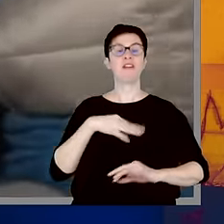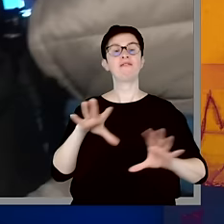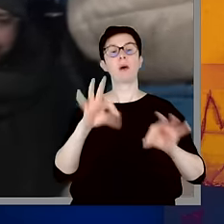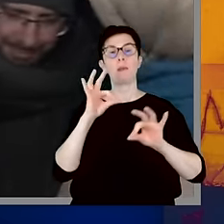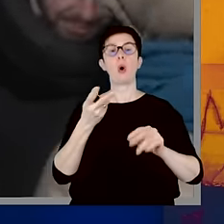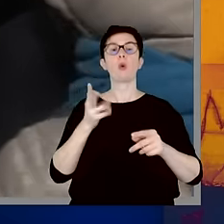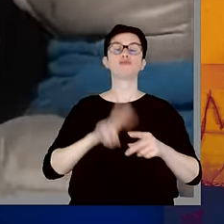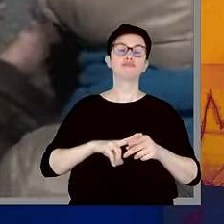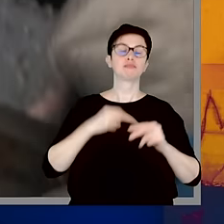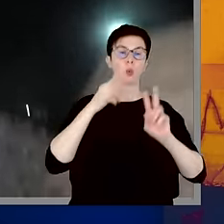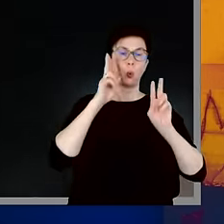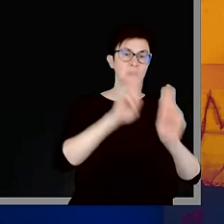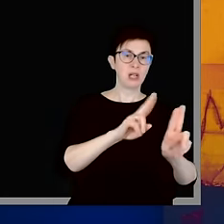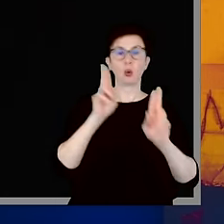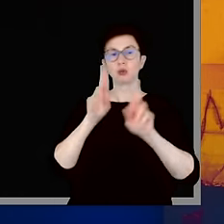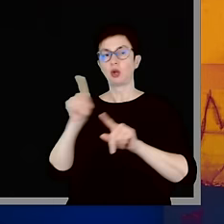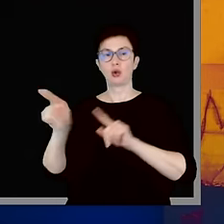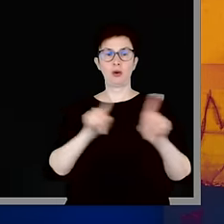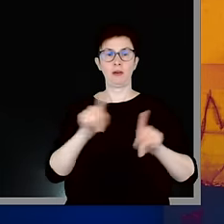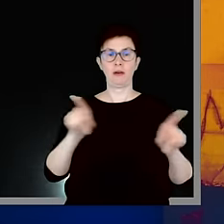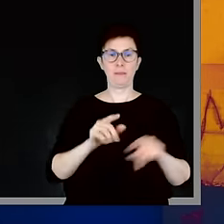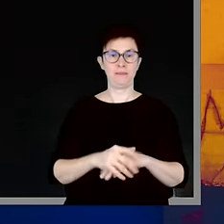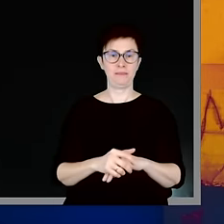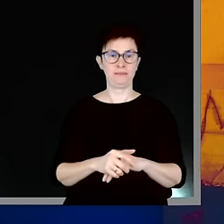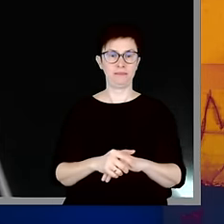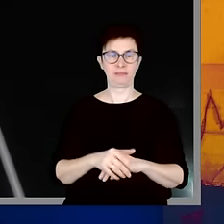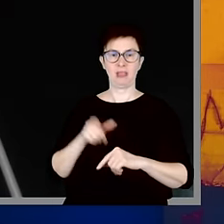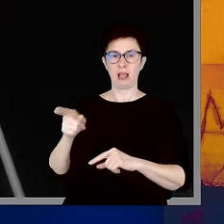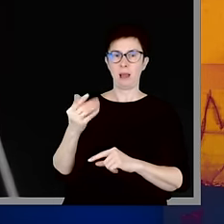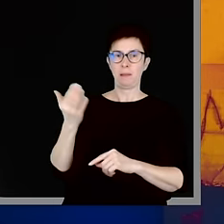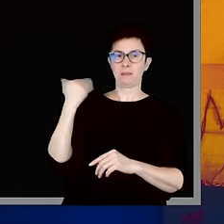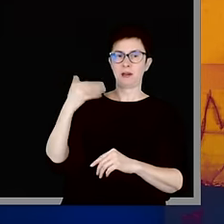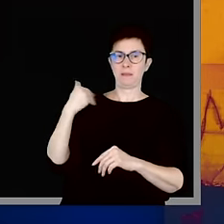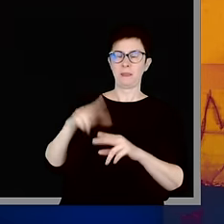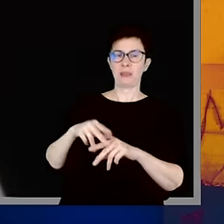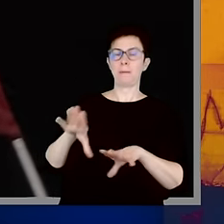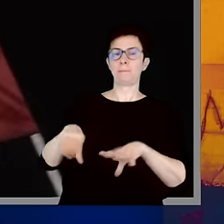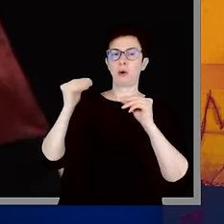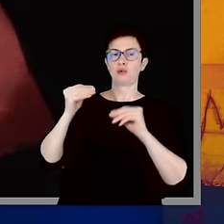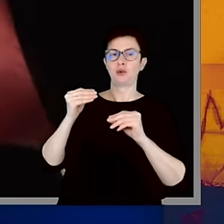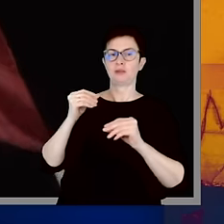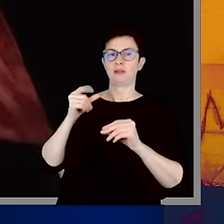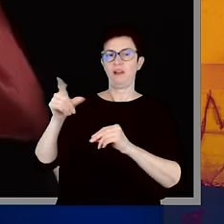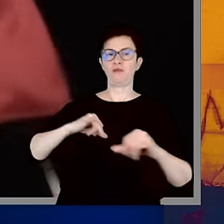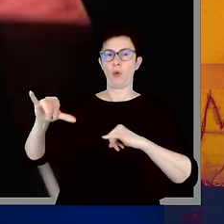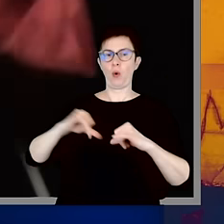które izby Sądu Najwyższego... No dobrze, ale państwo to robili przez pierwsze lata sprawowania władzy w